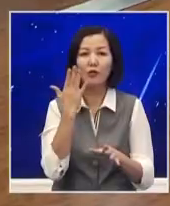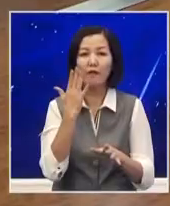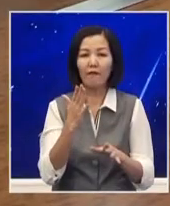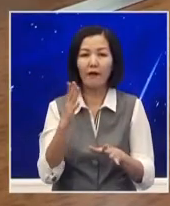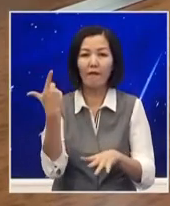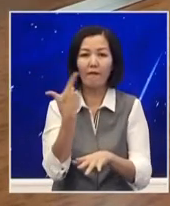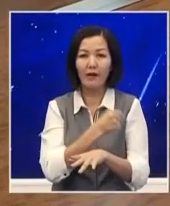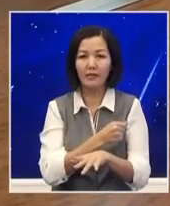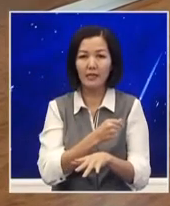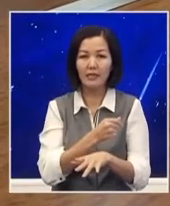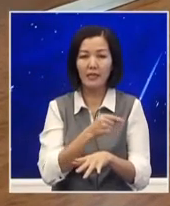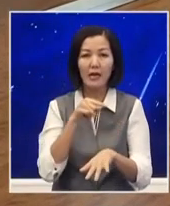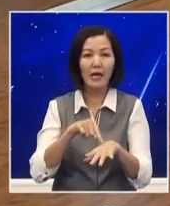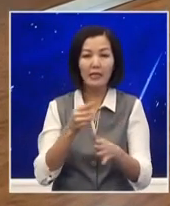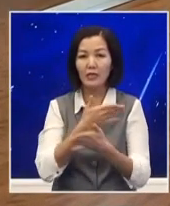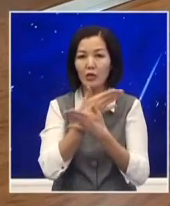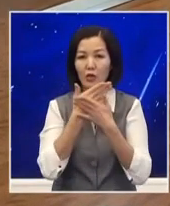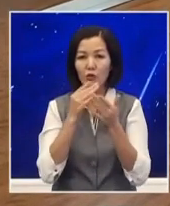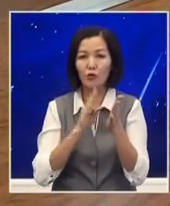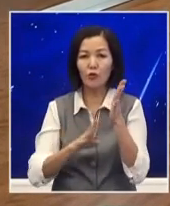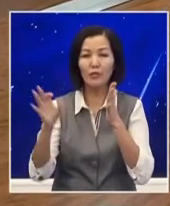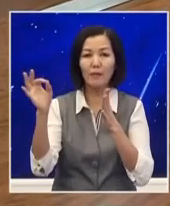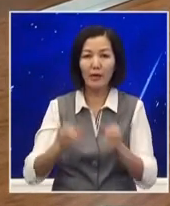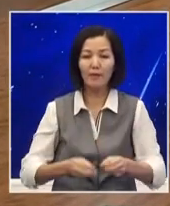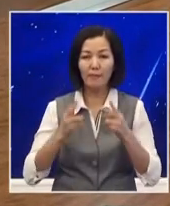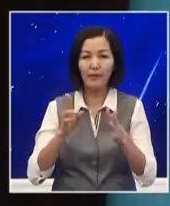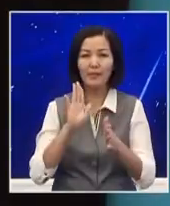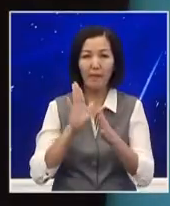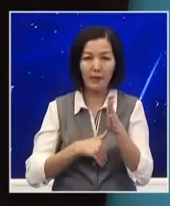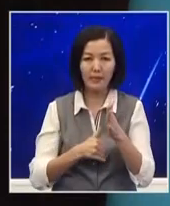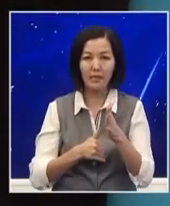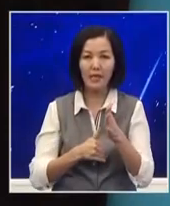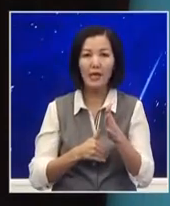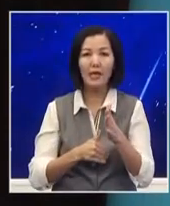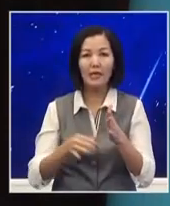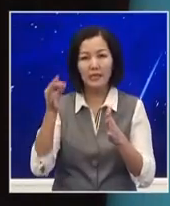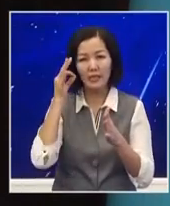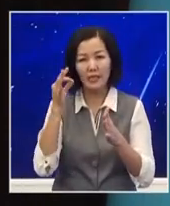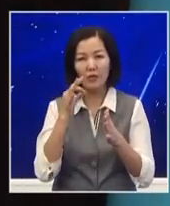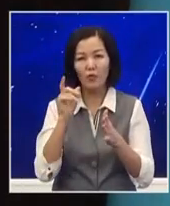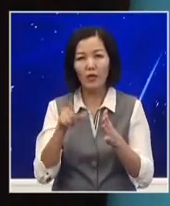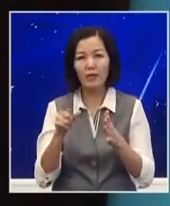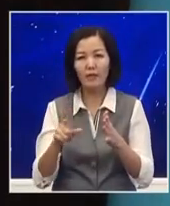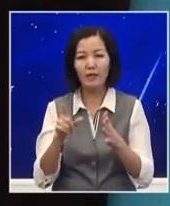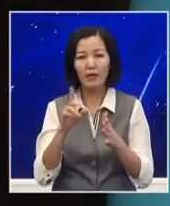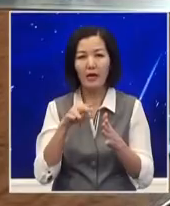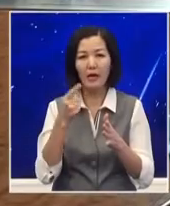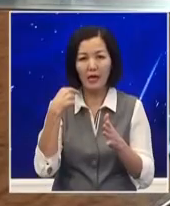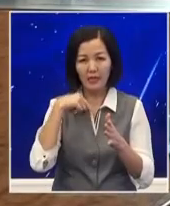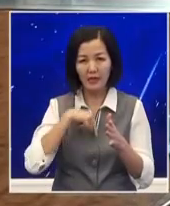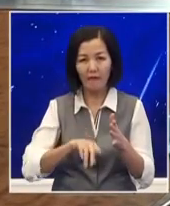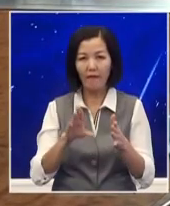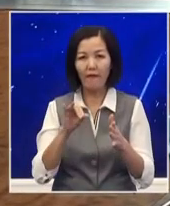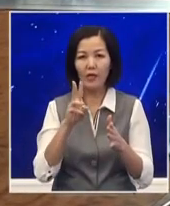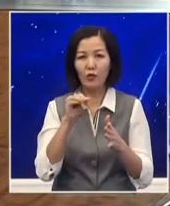V» вакцинасының кері әсері жоқ. 90% қауіпсіз дейді сарапшылар. Естеріңізге сала кетейік, ол адамның аденовирустық